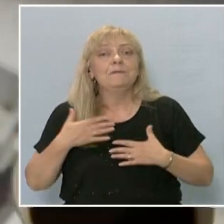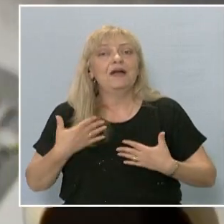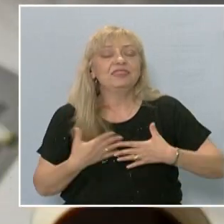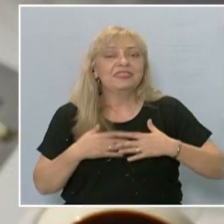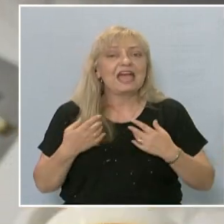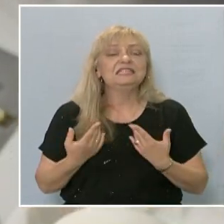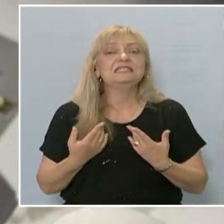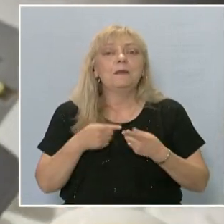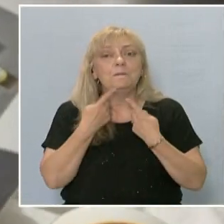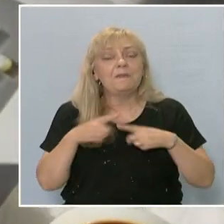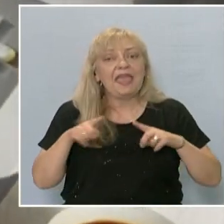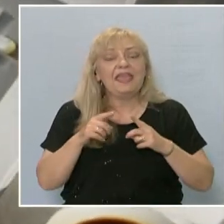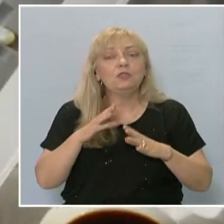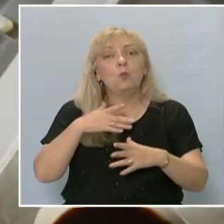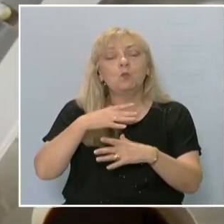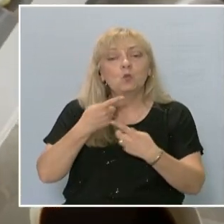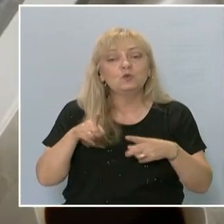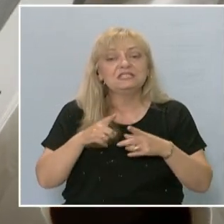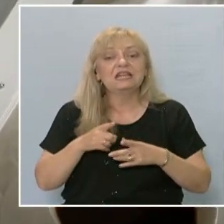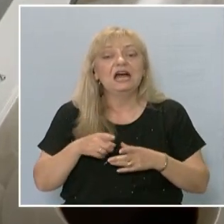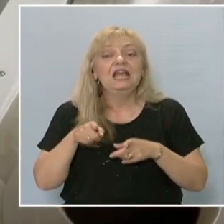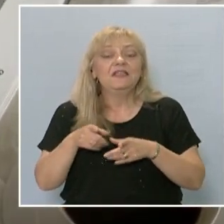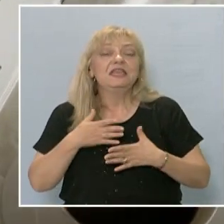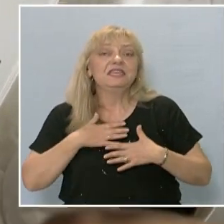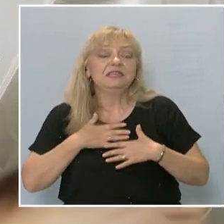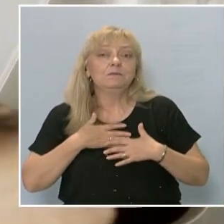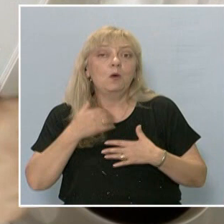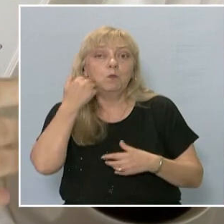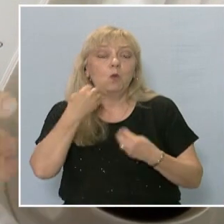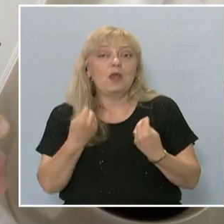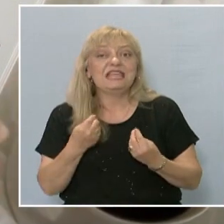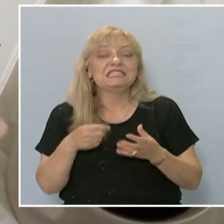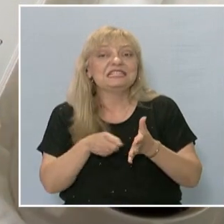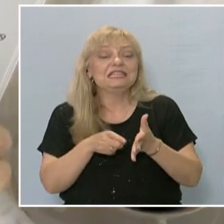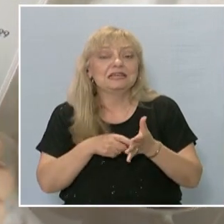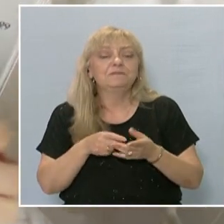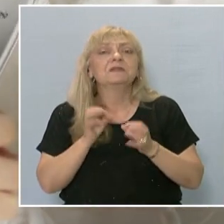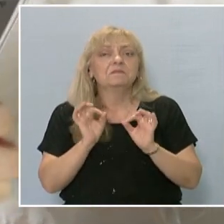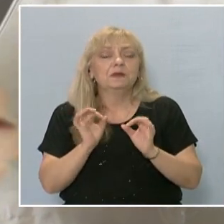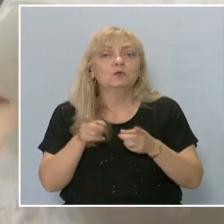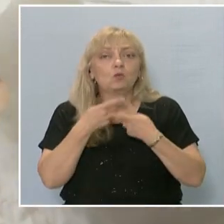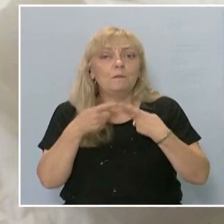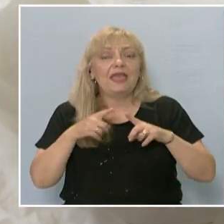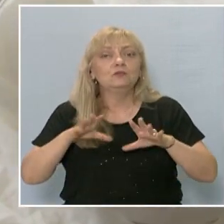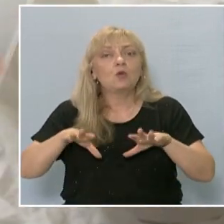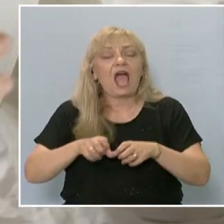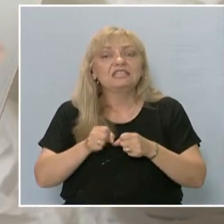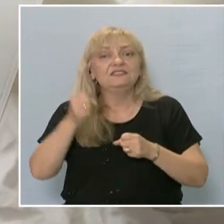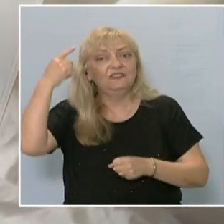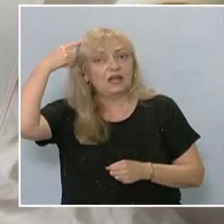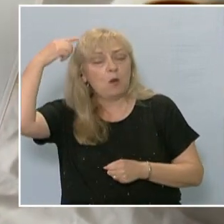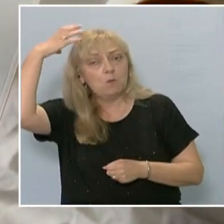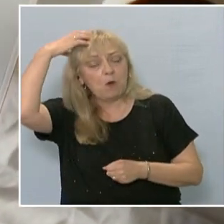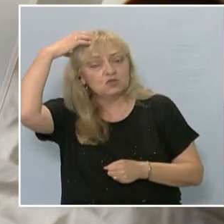особено класическа защото в нея има много полезни дразнители на периферните ни възприятия пеенето активира мозъка невероятно много